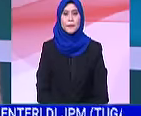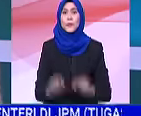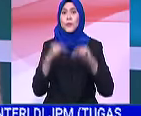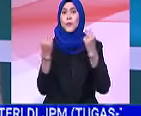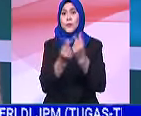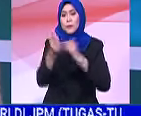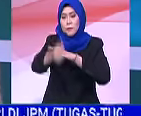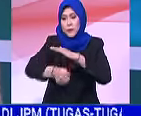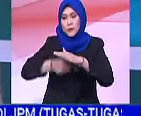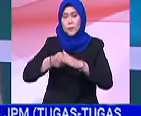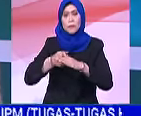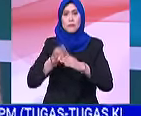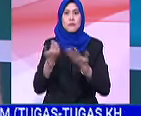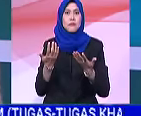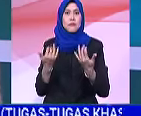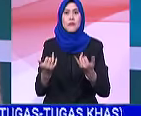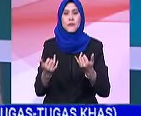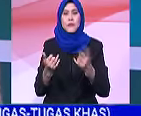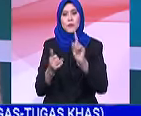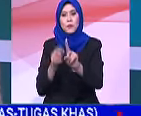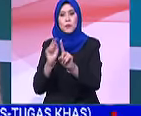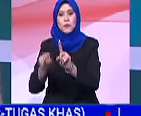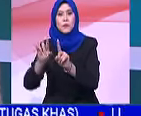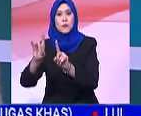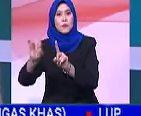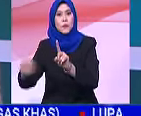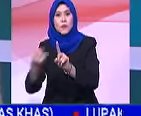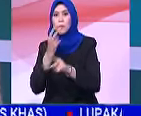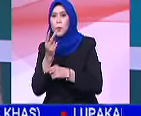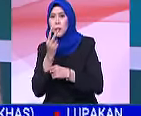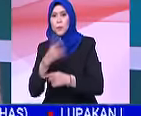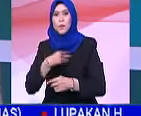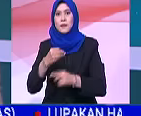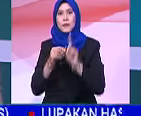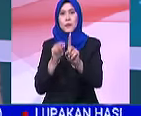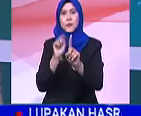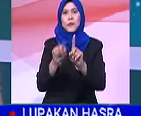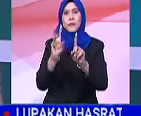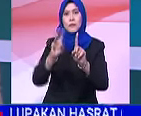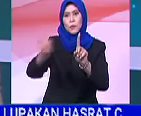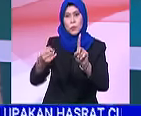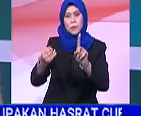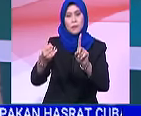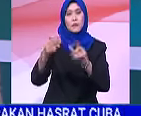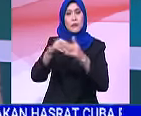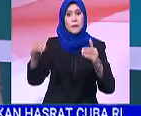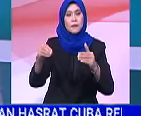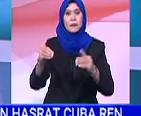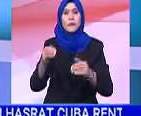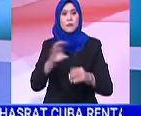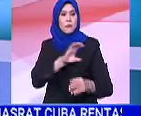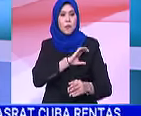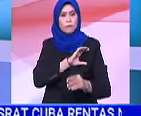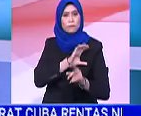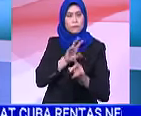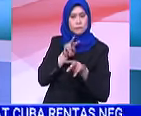Sekumpulan penyeludup dari Lari meninggalkan 1.8 juta batang rokok putih bernilai RM1.6 juta selepas kegiatan mereka